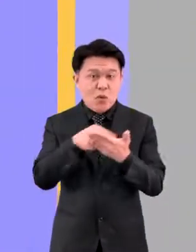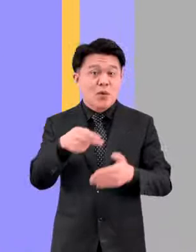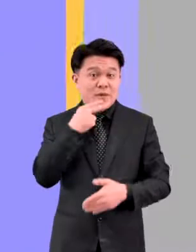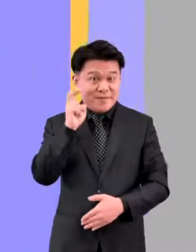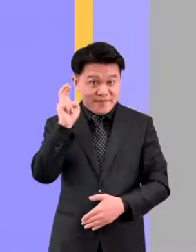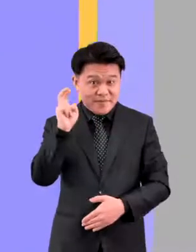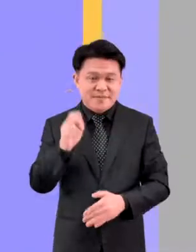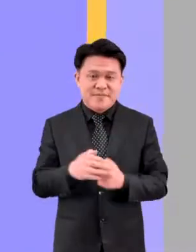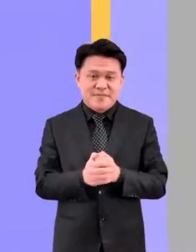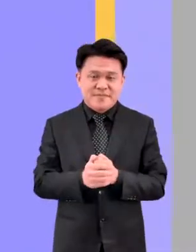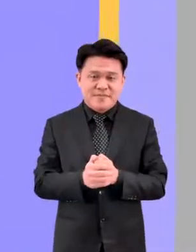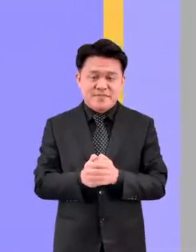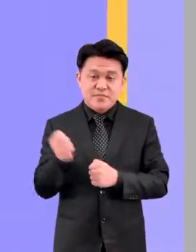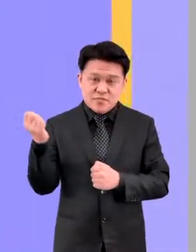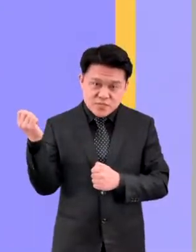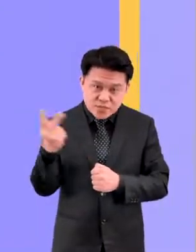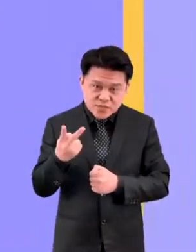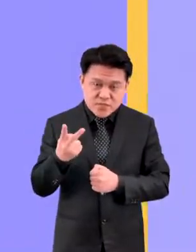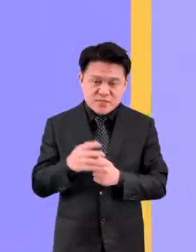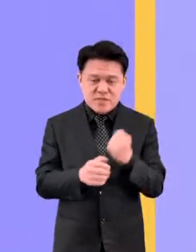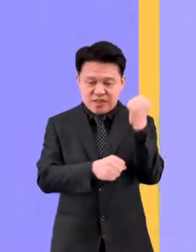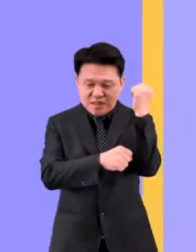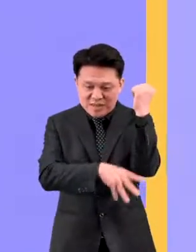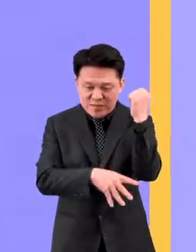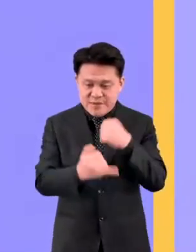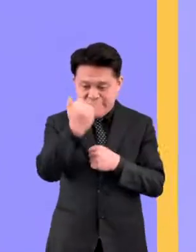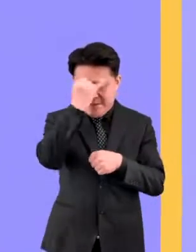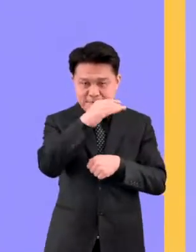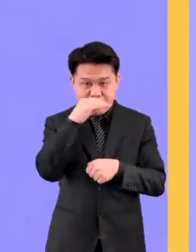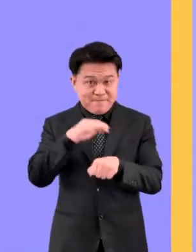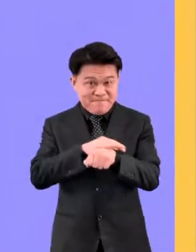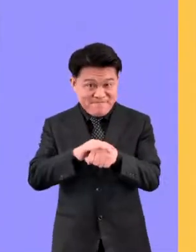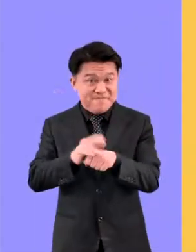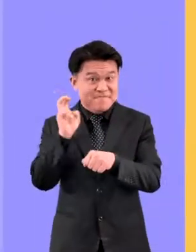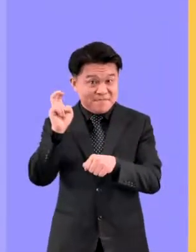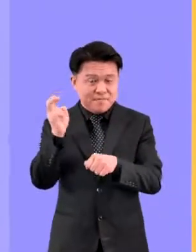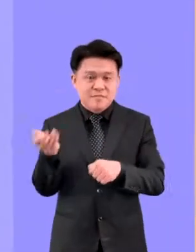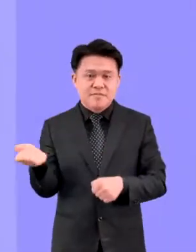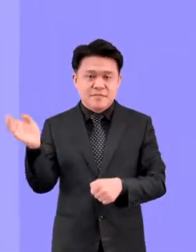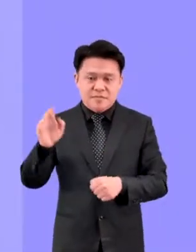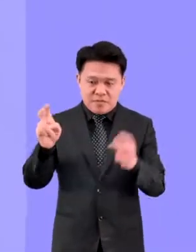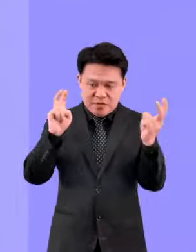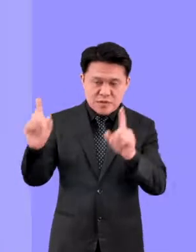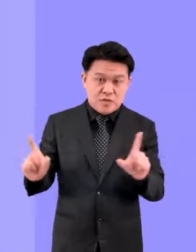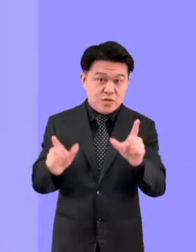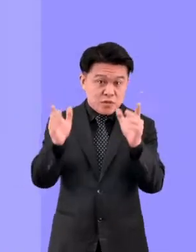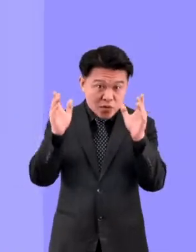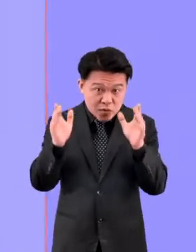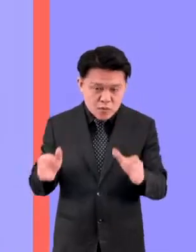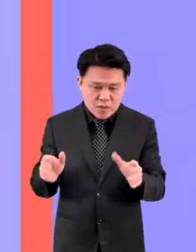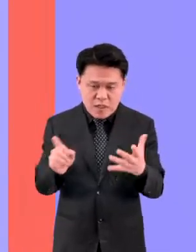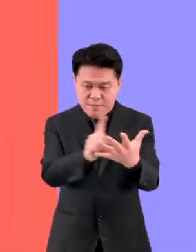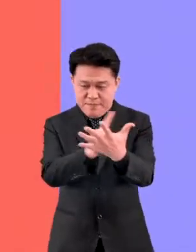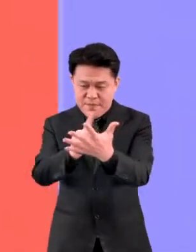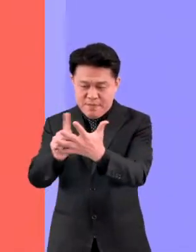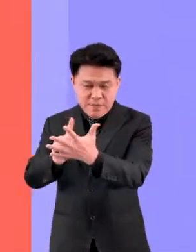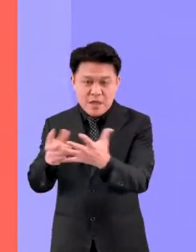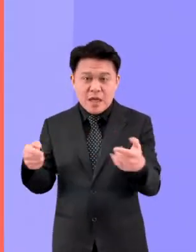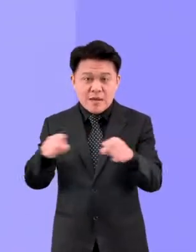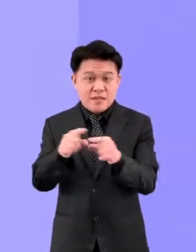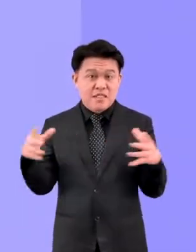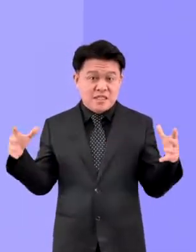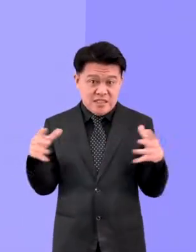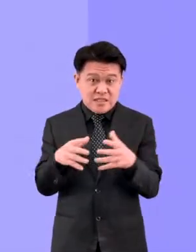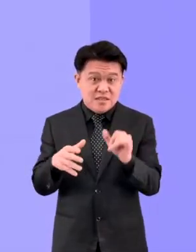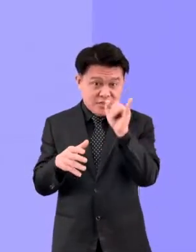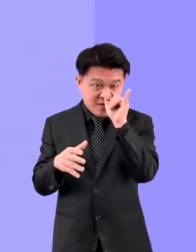기억하시면 손해보는 일은 없겠죠. 그리고 기본적인 매너를 잘 지키시겠지만 직장 생활은 많은